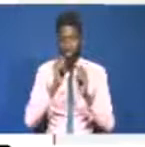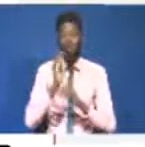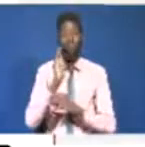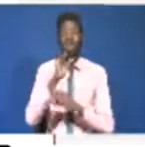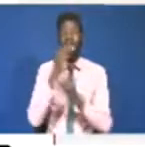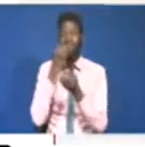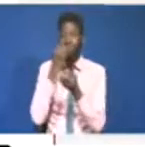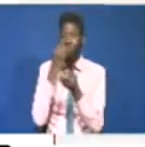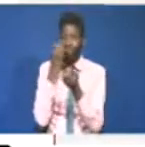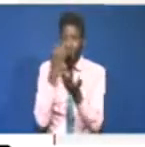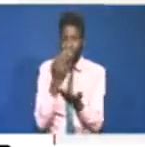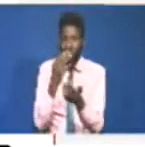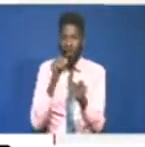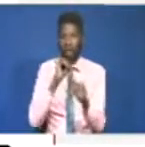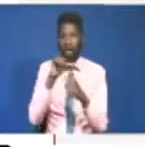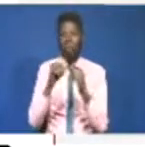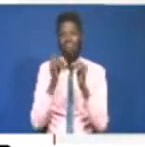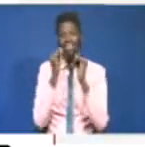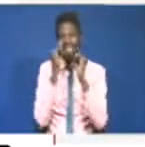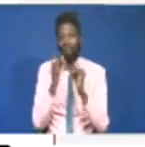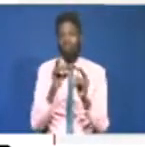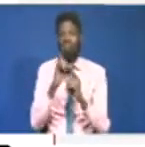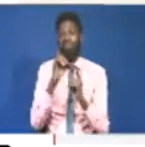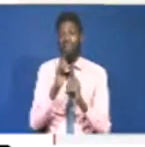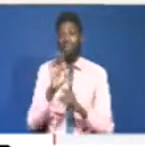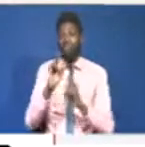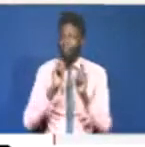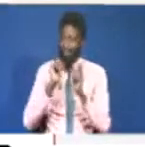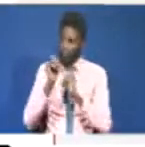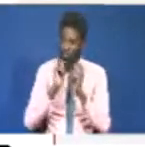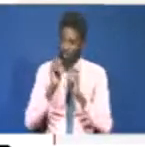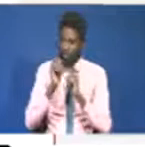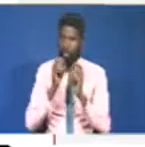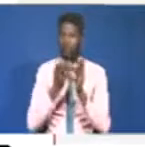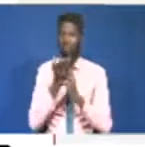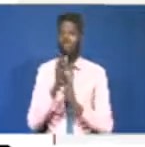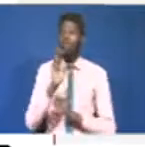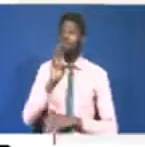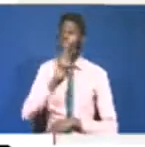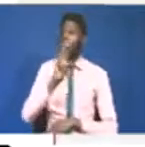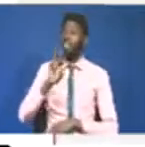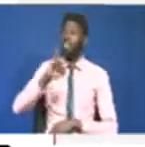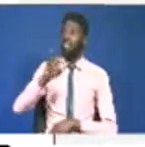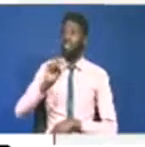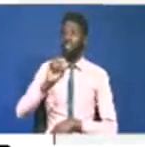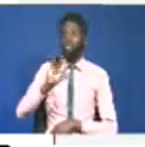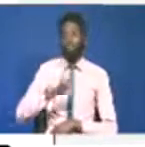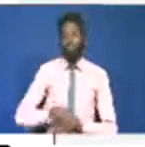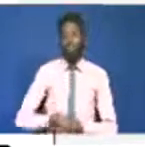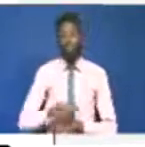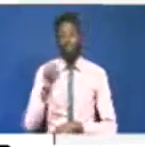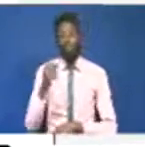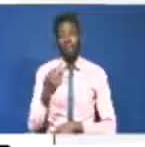watafahamishwa kuhusu tarehe mpya ya kuwasaili ili kupitia katika mtandao wa tume hiyo ya JSC. Tume hiyo mwezi Machi mwaka